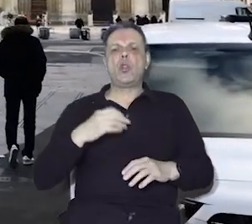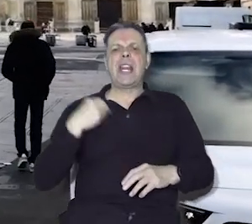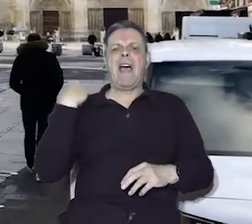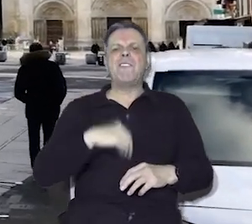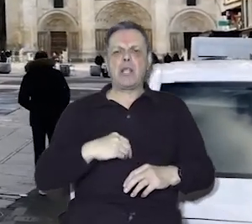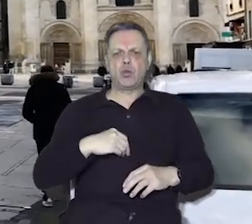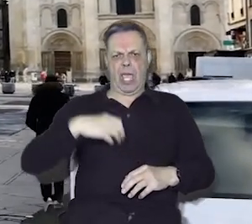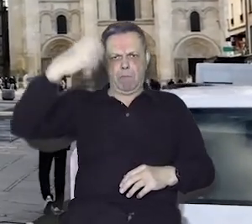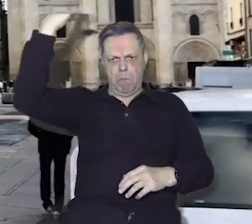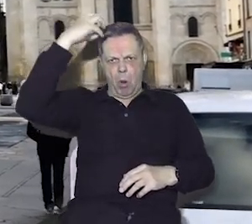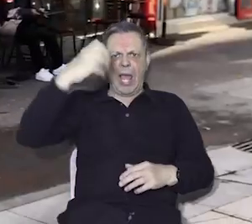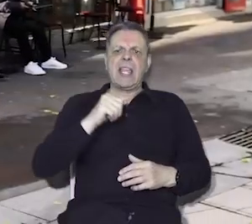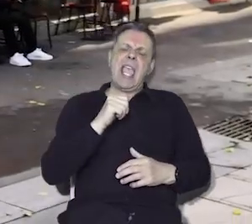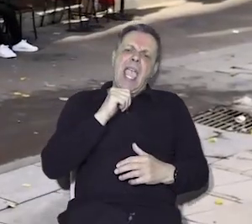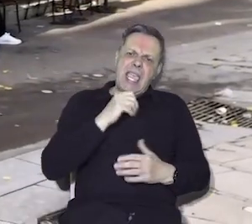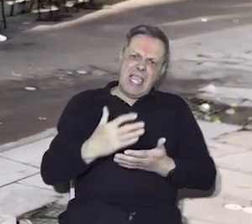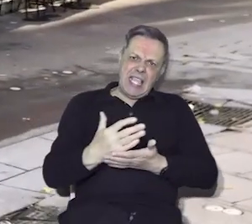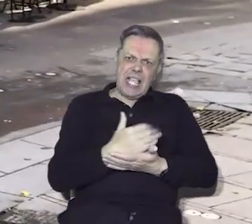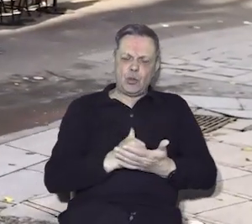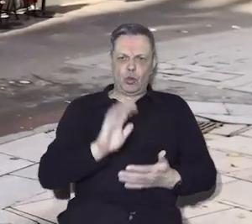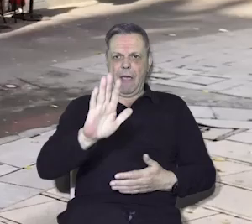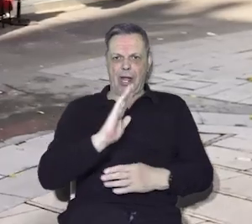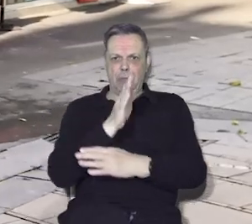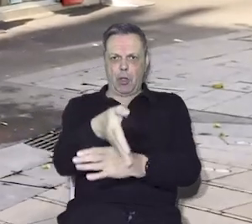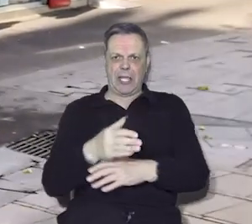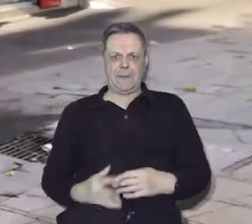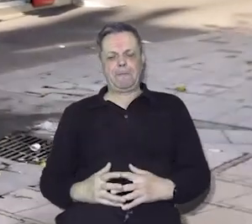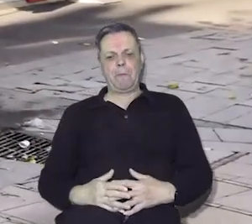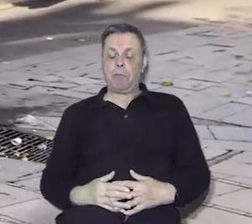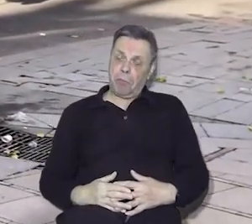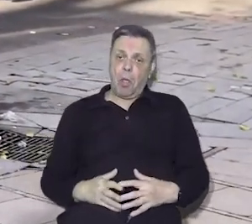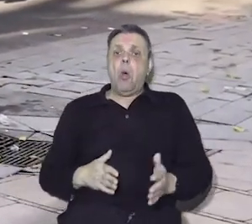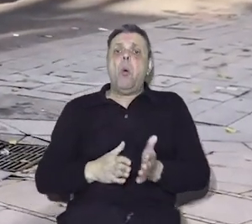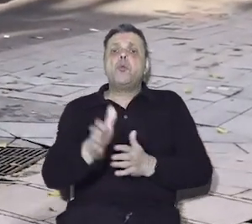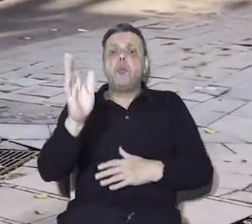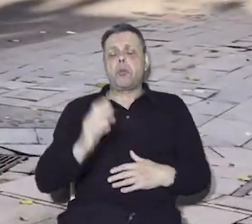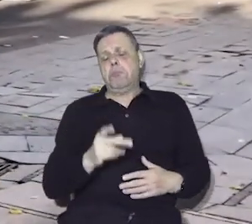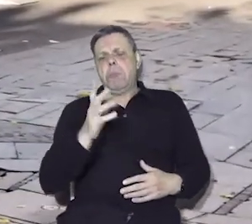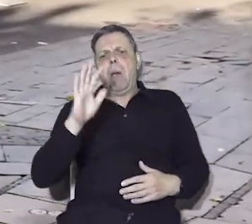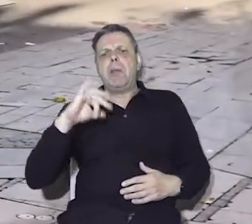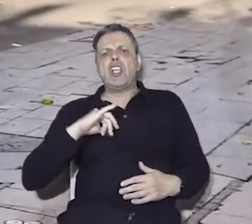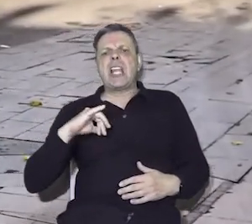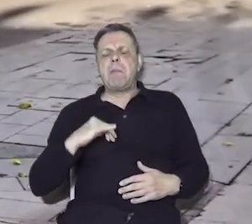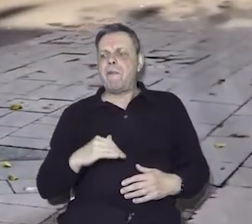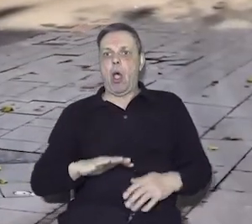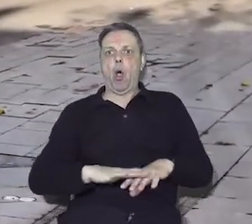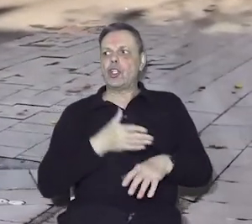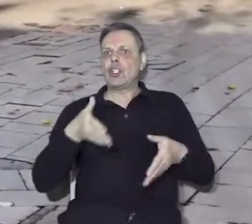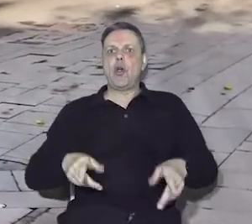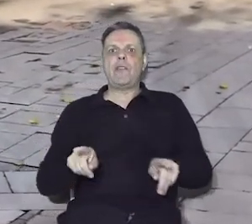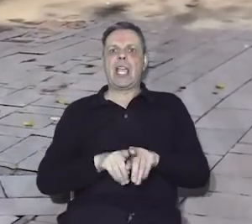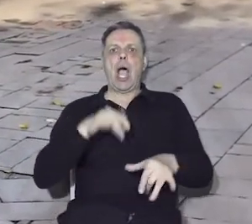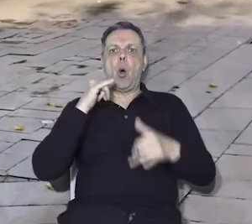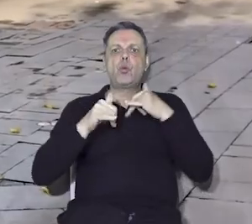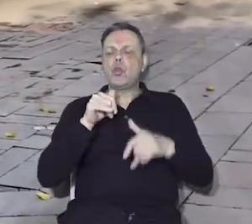monarhije i svakako zaslužuje vaš posjet. Usput, bit će vam zaista zanimljivo osjećati se ovdje kao turistu